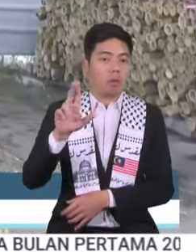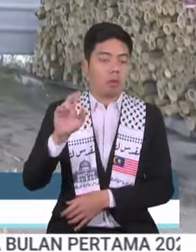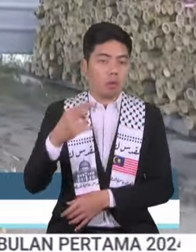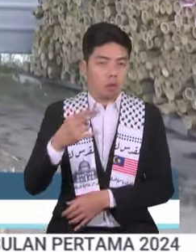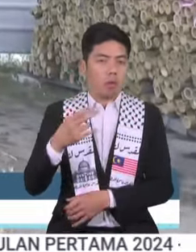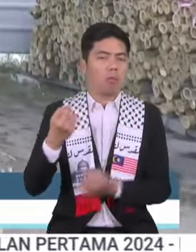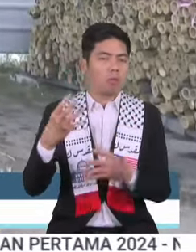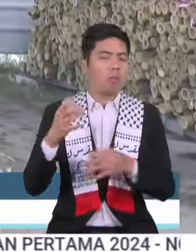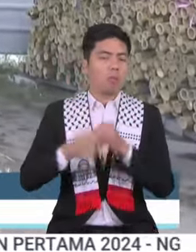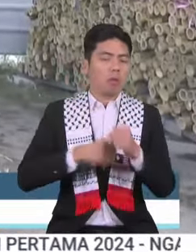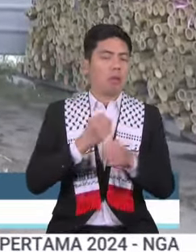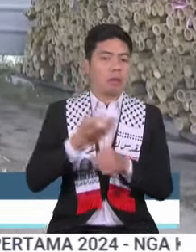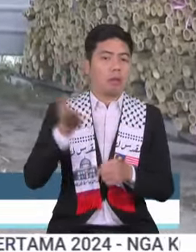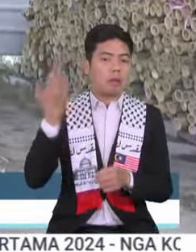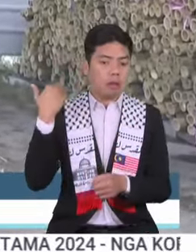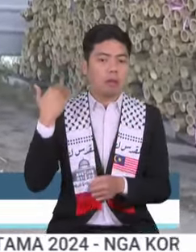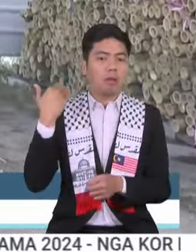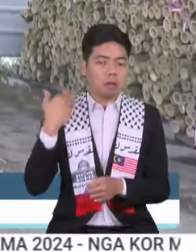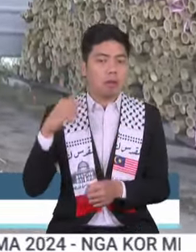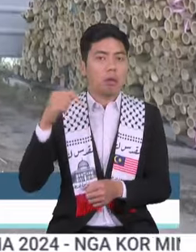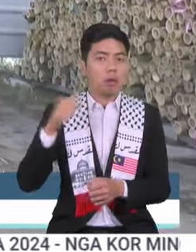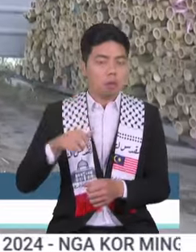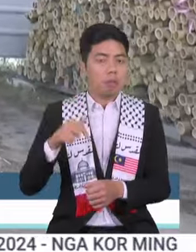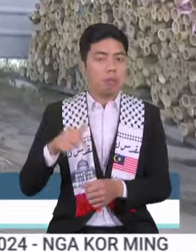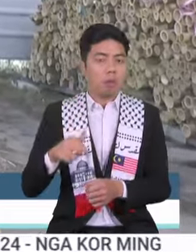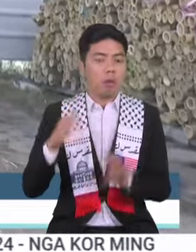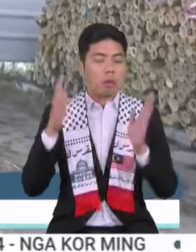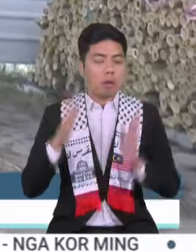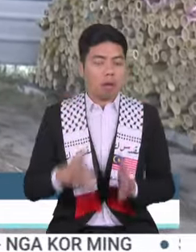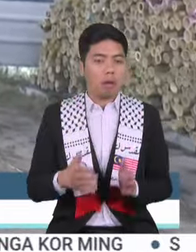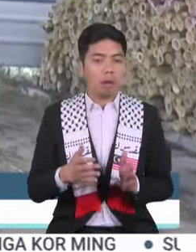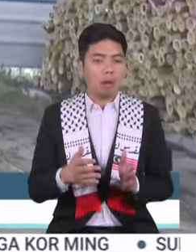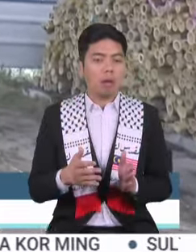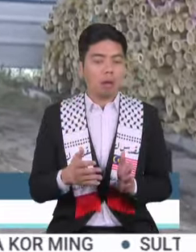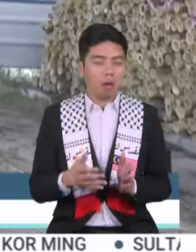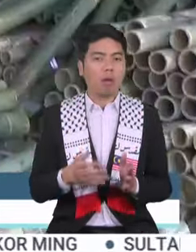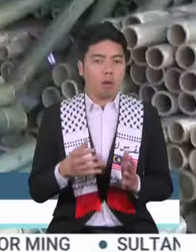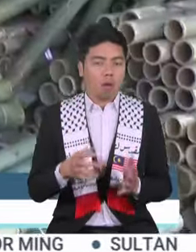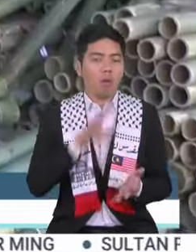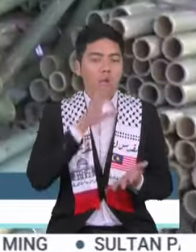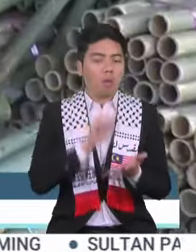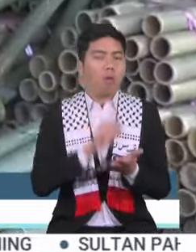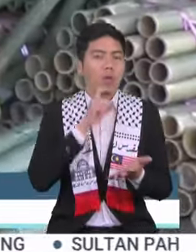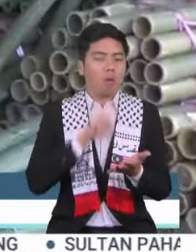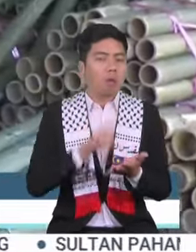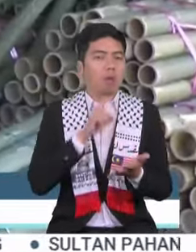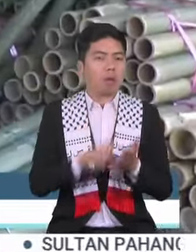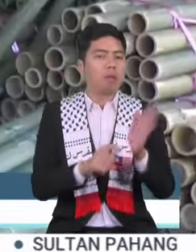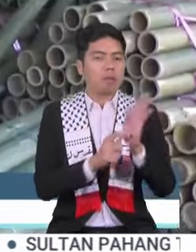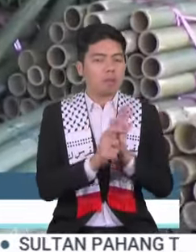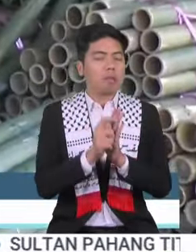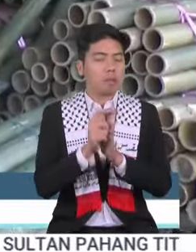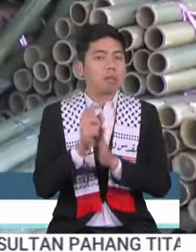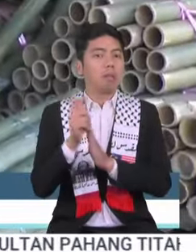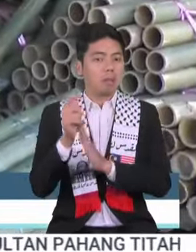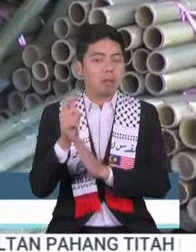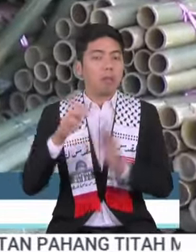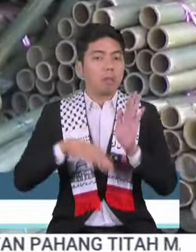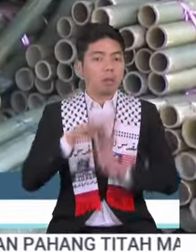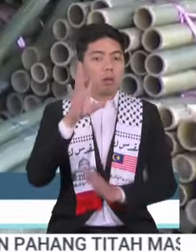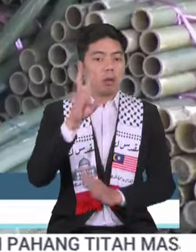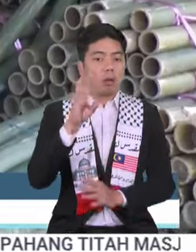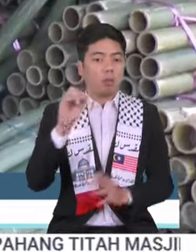lalu, permintaan yang diterima saban tahun meningkat dan membawa pulangan lumayan. Lebih 60,000 batang buluh